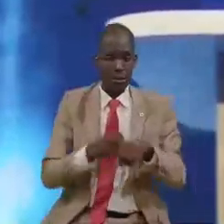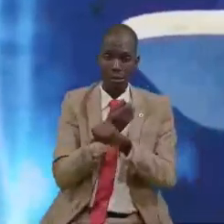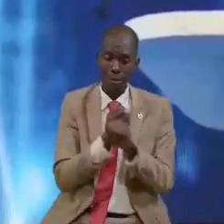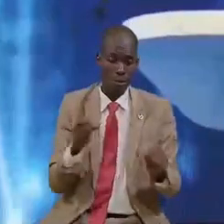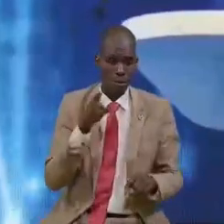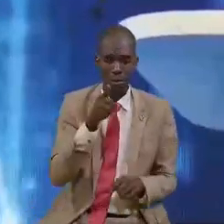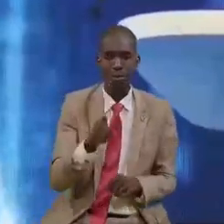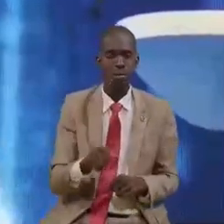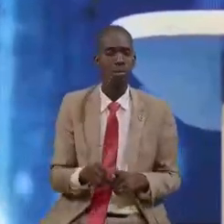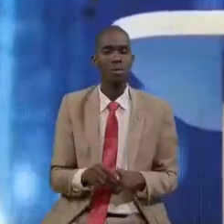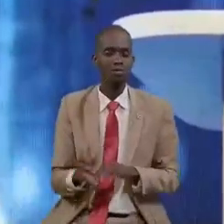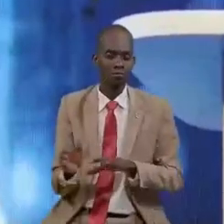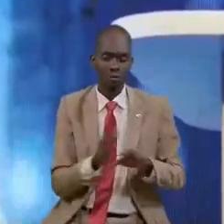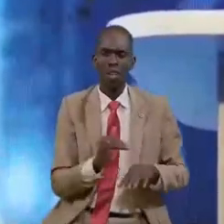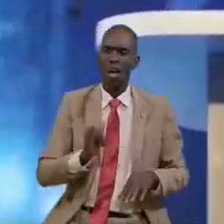Oui,